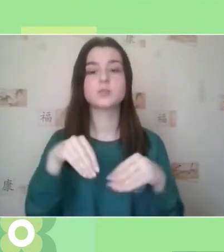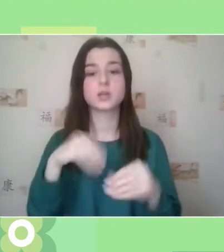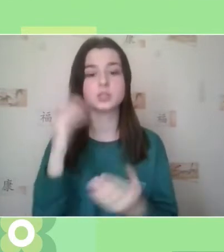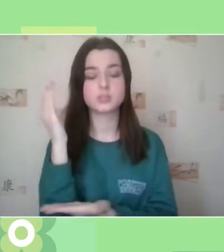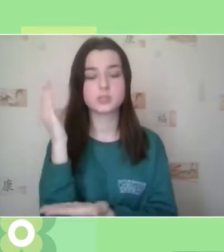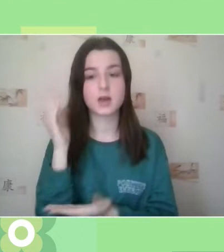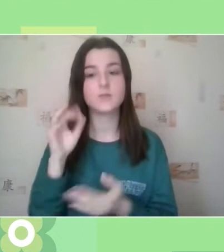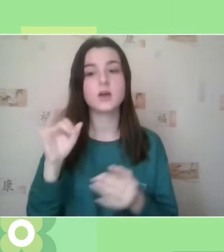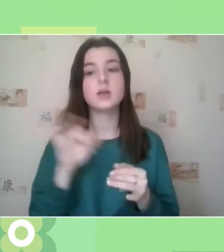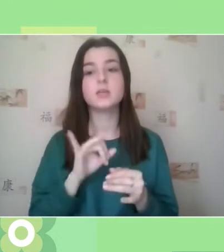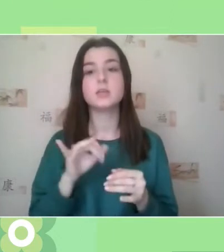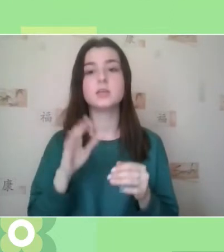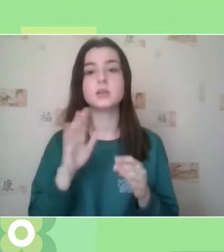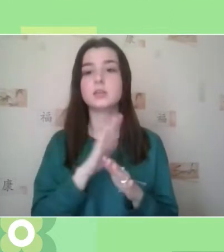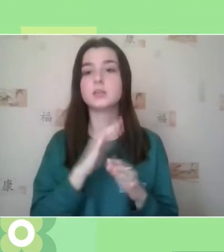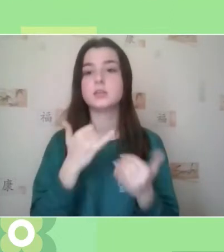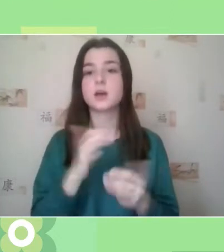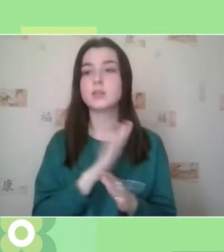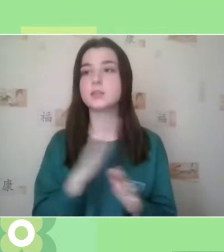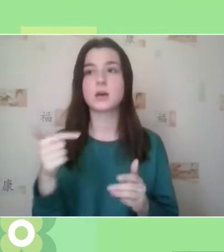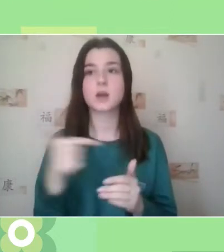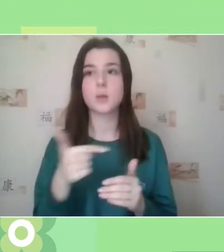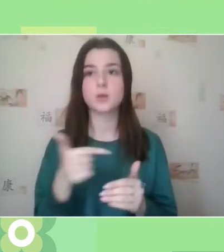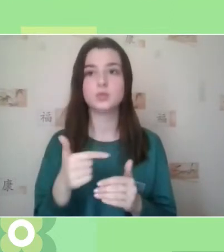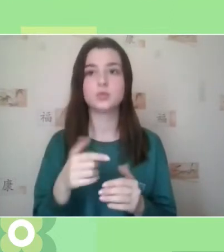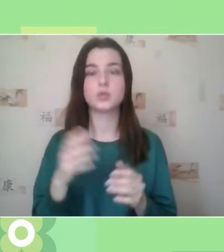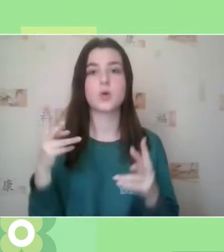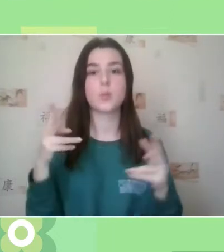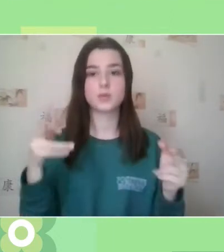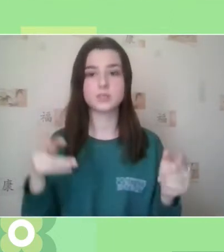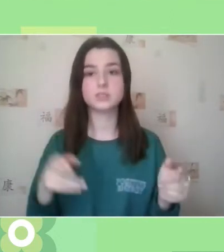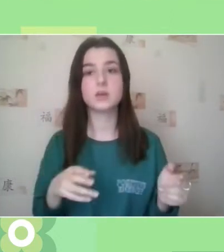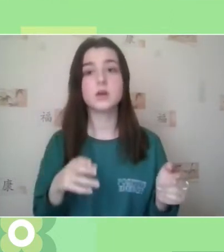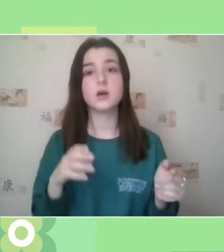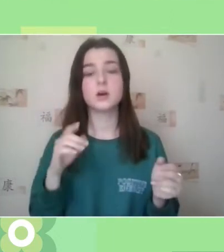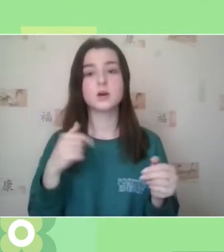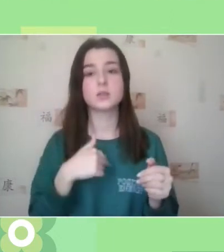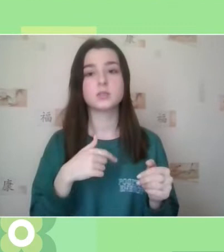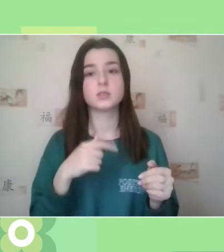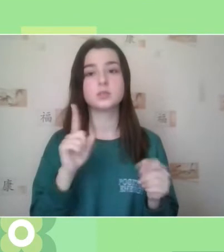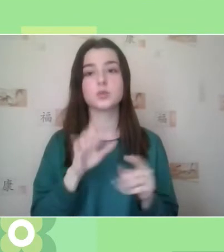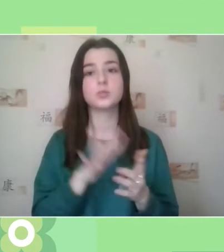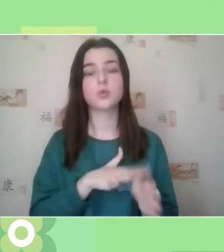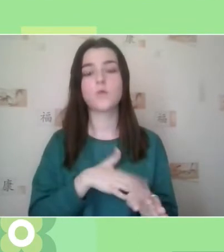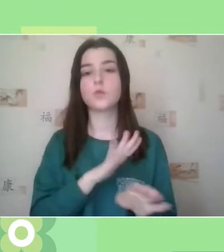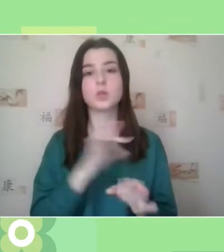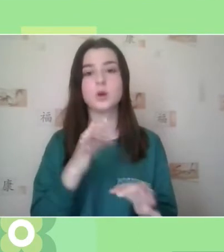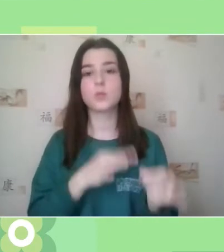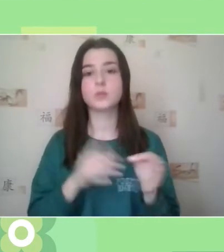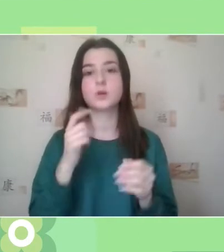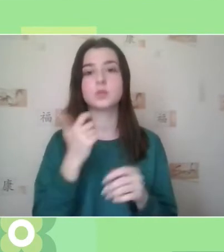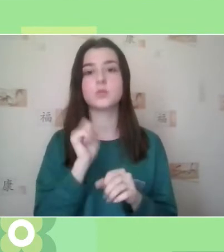неправильної, неграмотної, варварської обрізки, і з цим наше місто стикається, то я, так, щоб довго не коментувати, можу